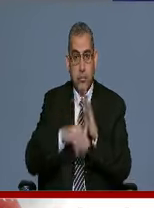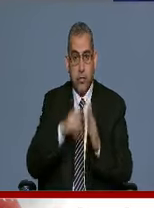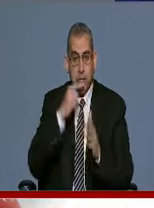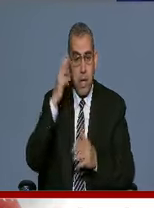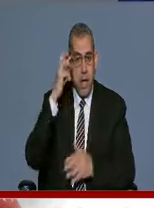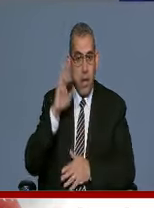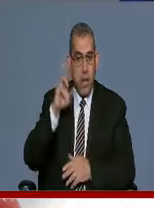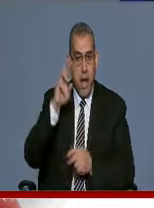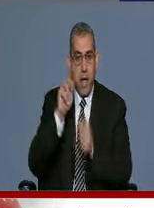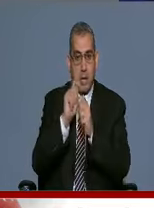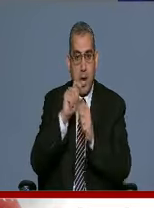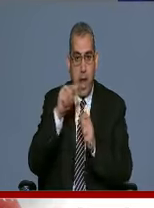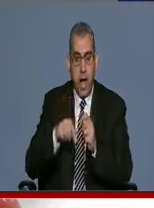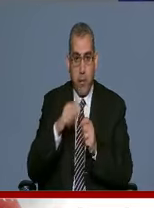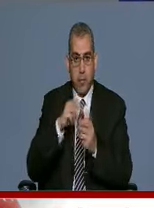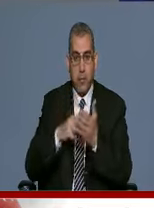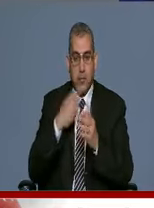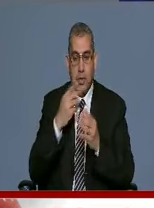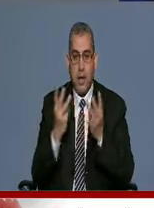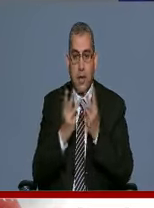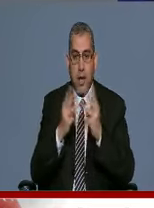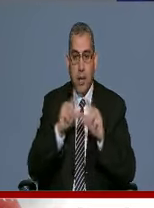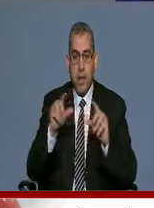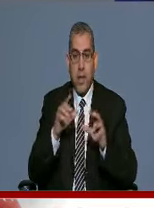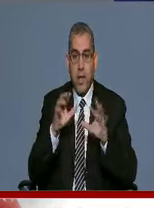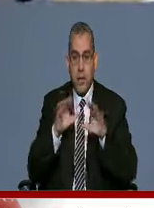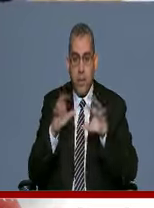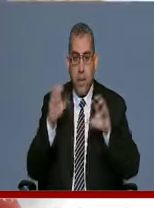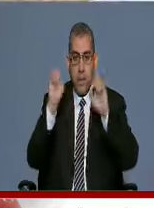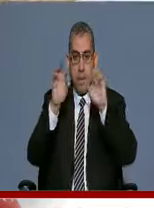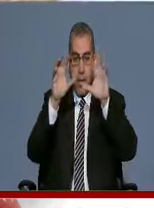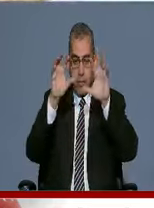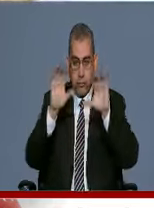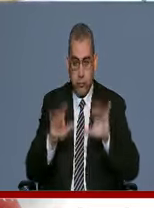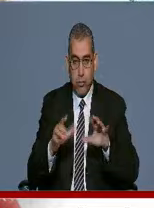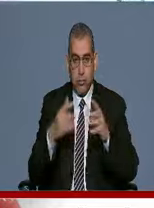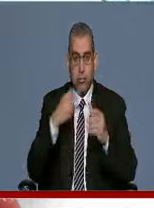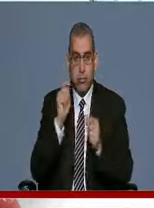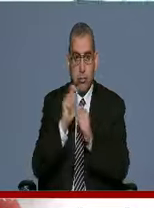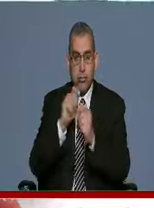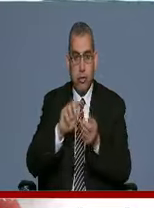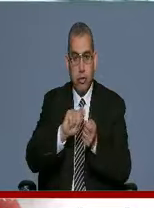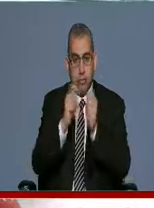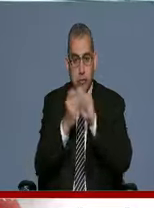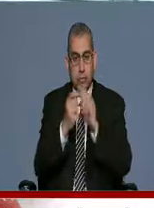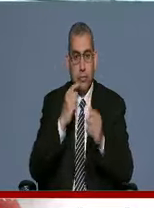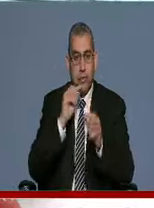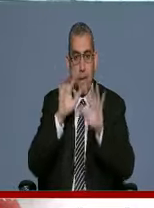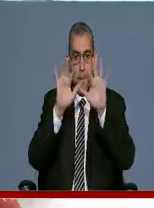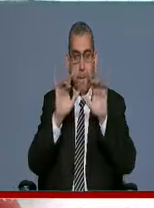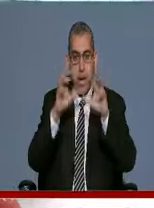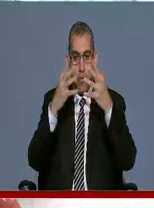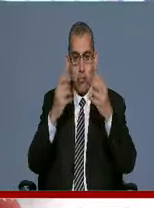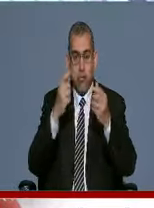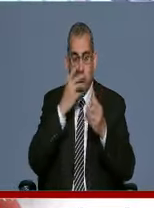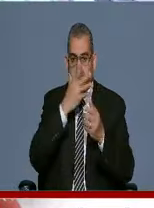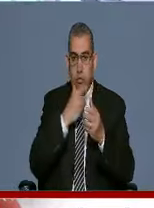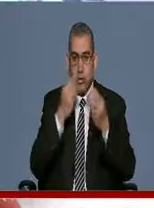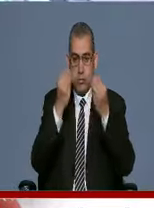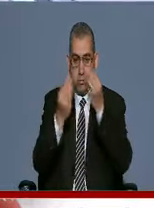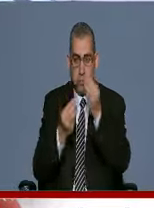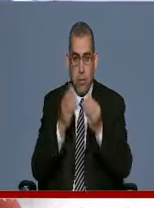الصناعي ومنصة البيانات تحليل البيانات الهائلة بمعالجة البيانات ووضعها في صورة